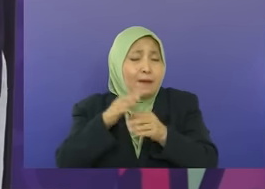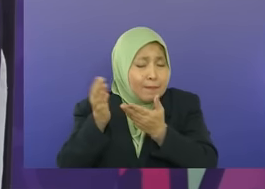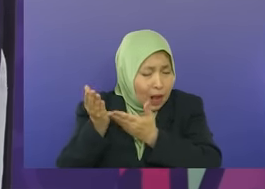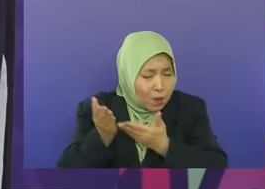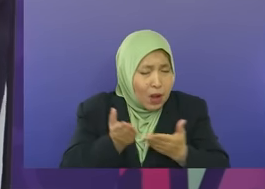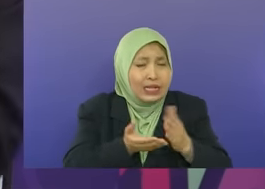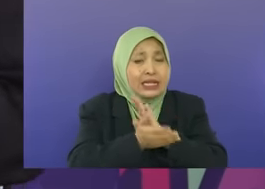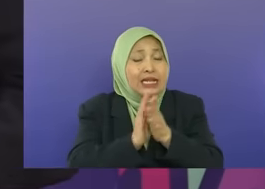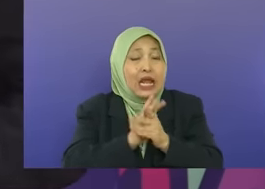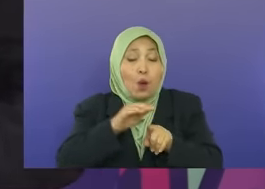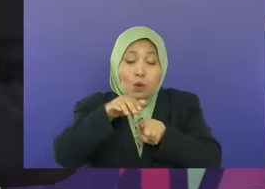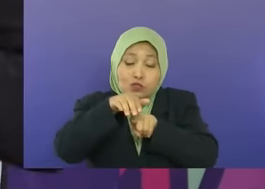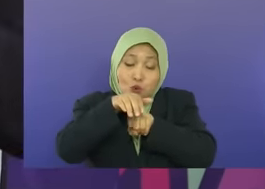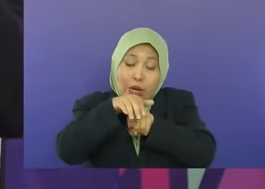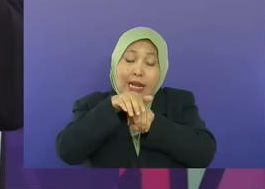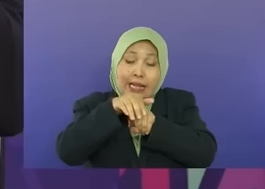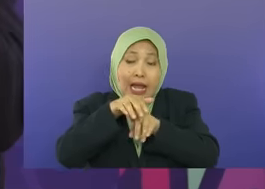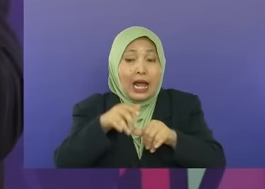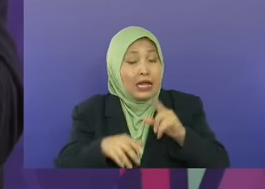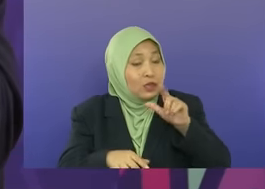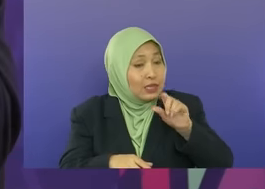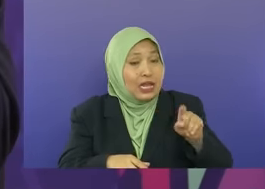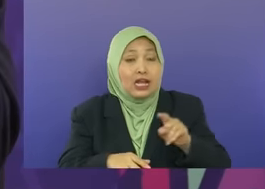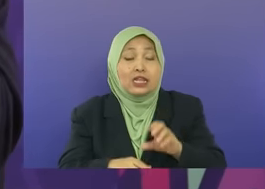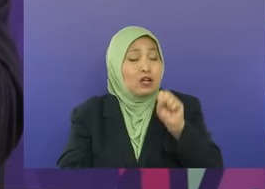ujung lidah teman-teman